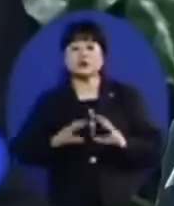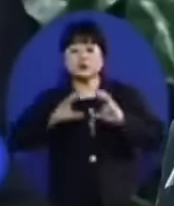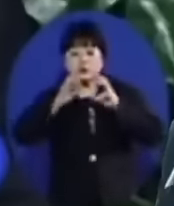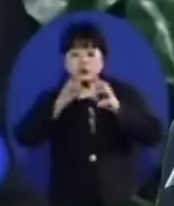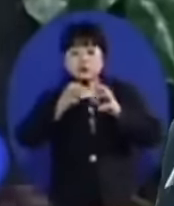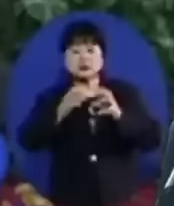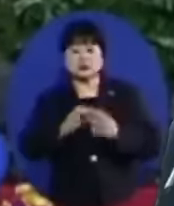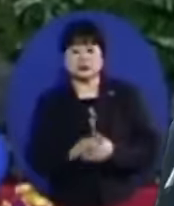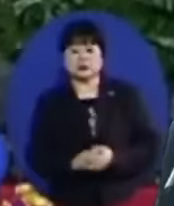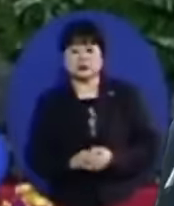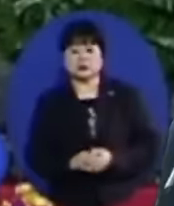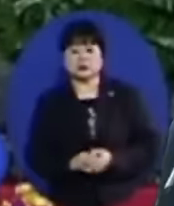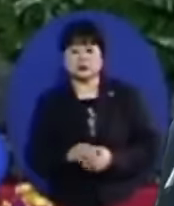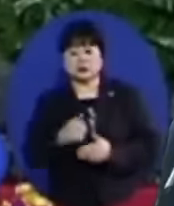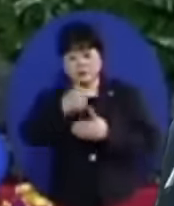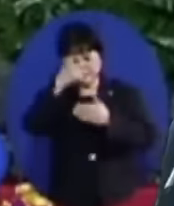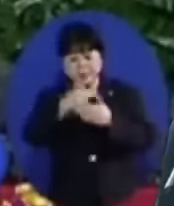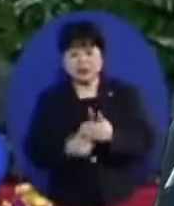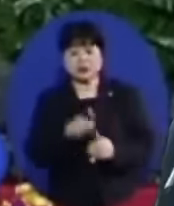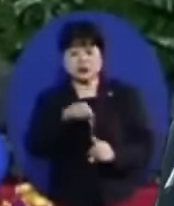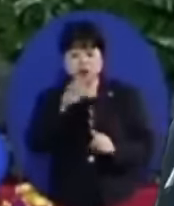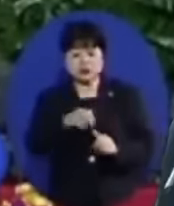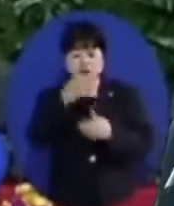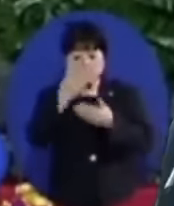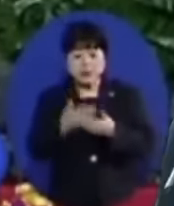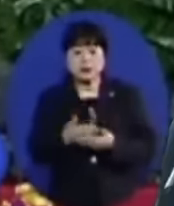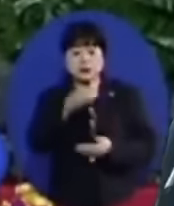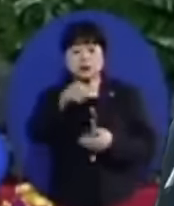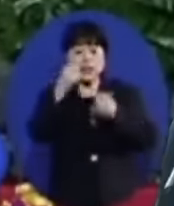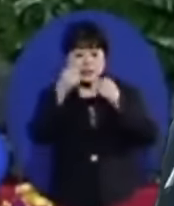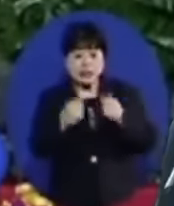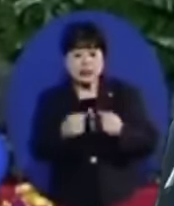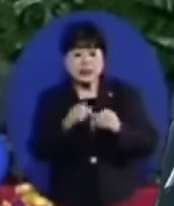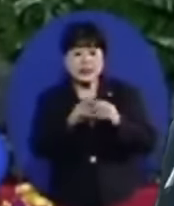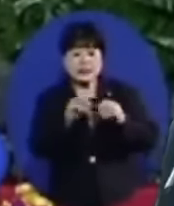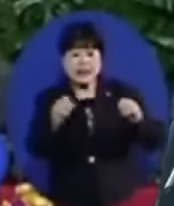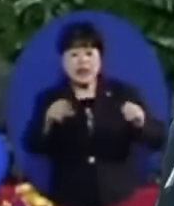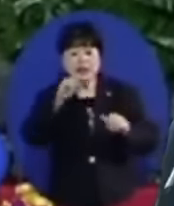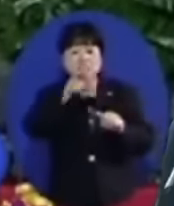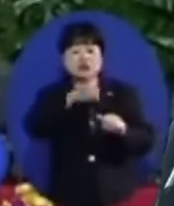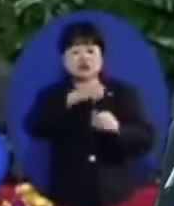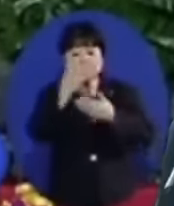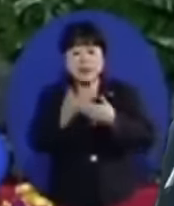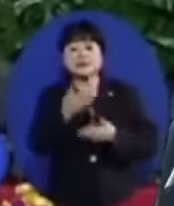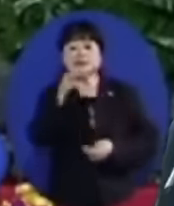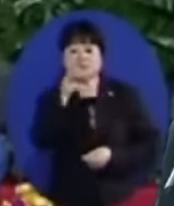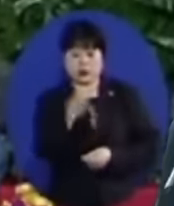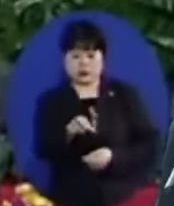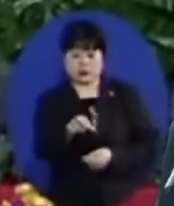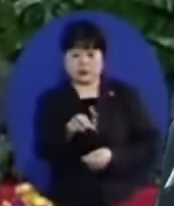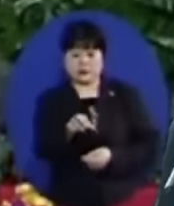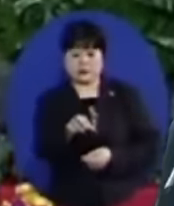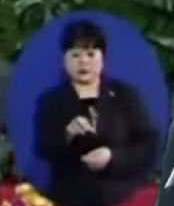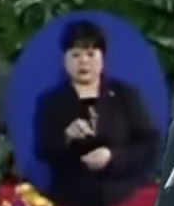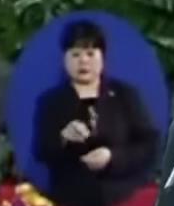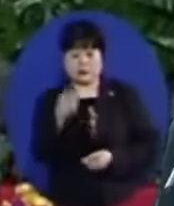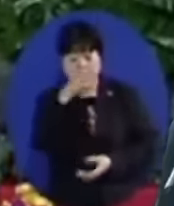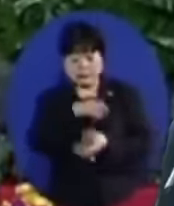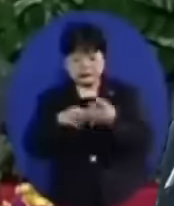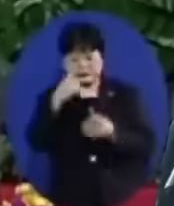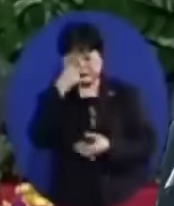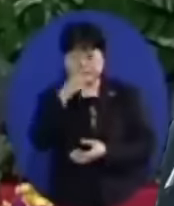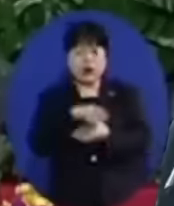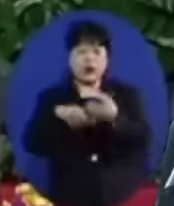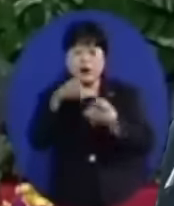타락하고 저주받은 땅에서 살고 있기 때문인 것입니다. 우리가 사는 이 땅은 저주받은 땅입니다. 가시와 은거키가